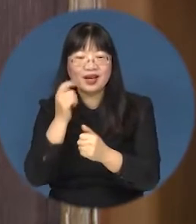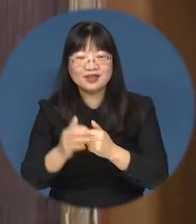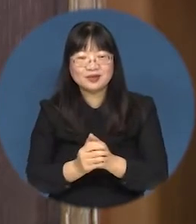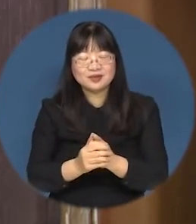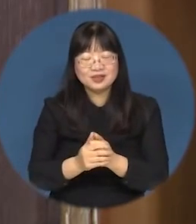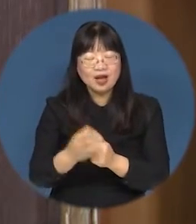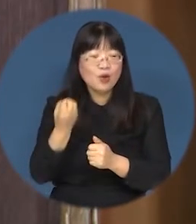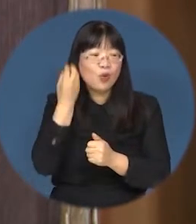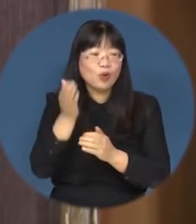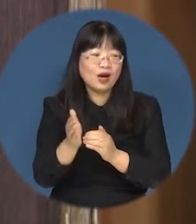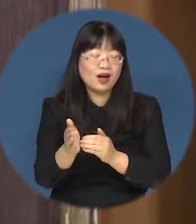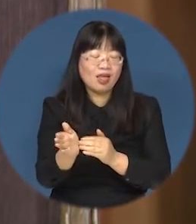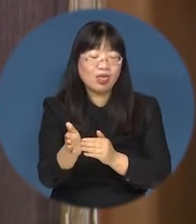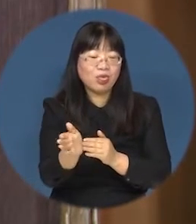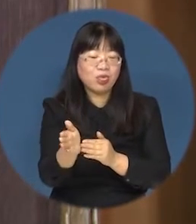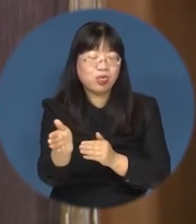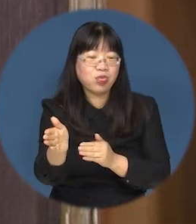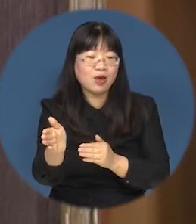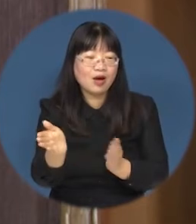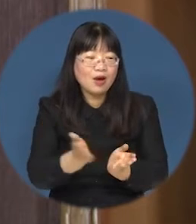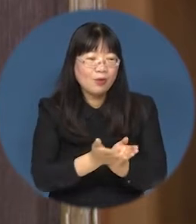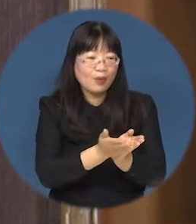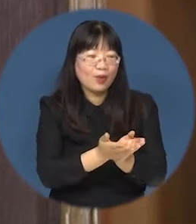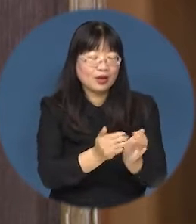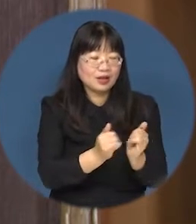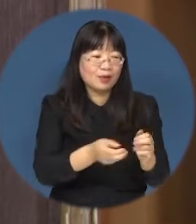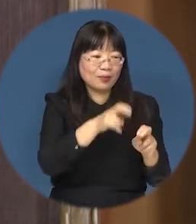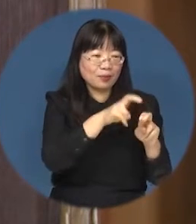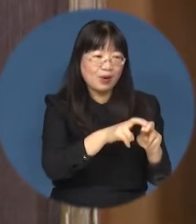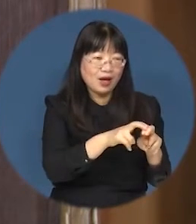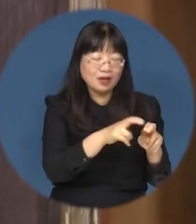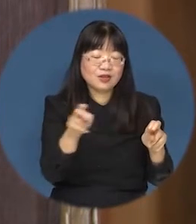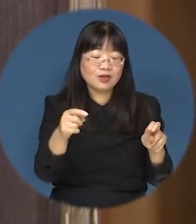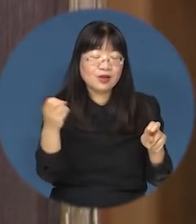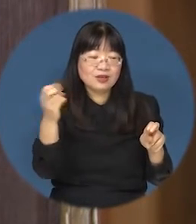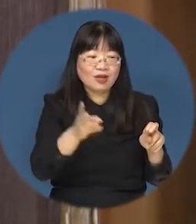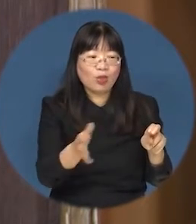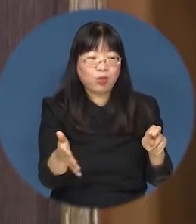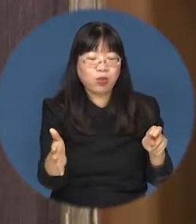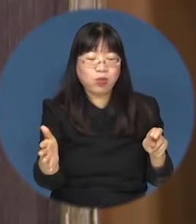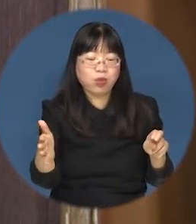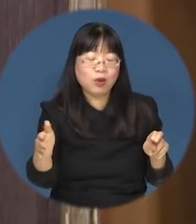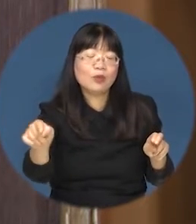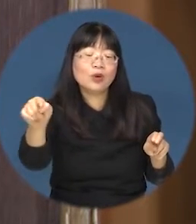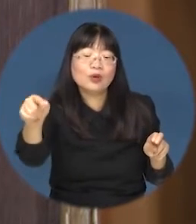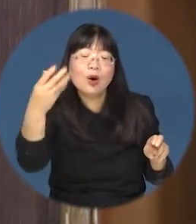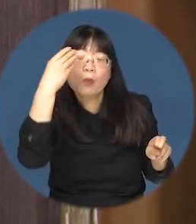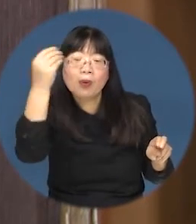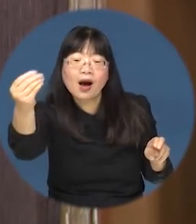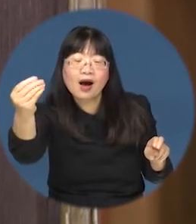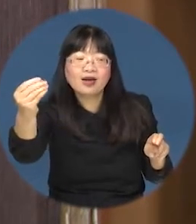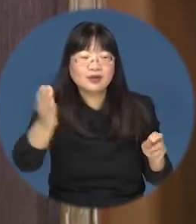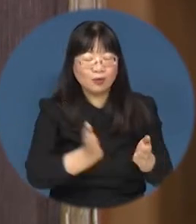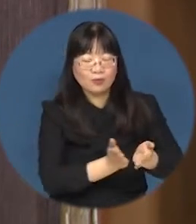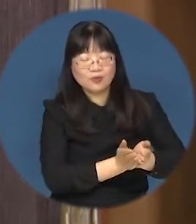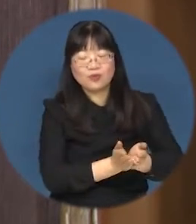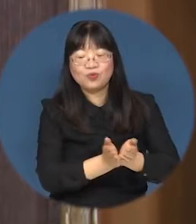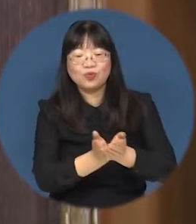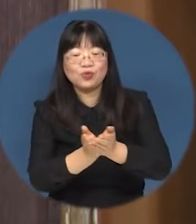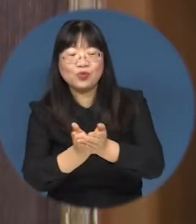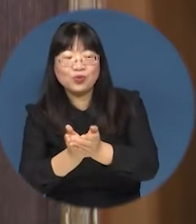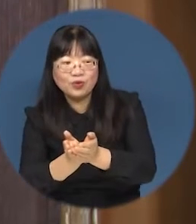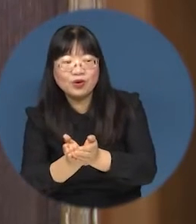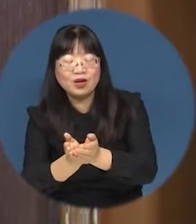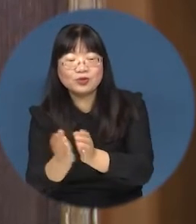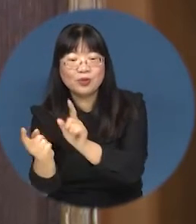있으면 저쪽이 뜨죠. 그러면 다시 배를 갖다 붙여서 이제 다시 접근하고. 또 들어가서 접근하고. 또 눈을 보고.